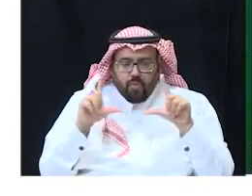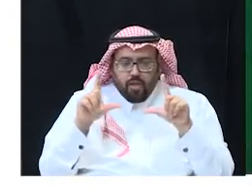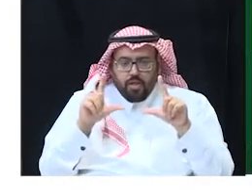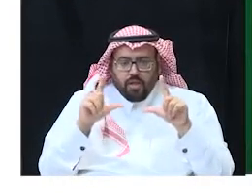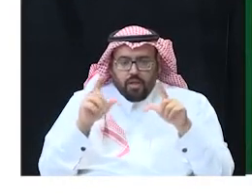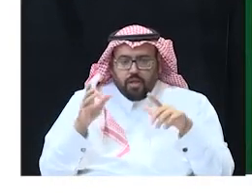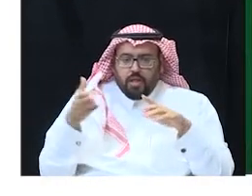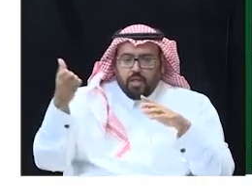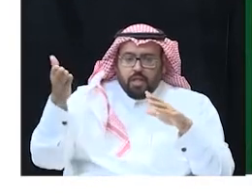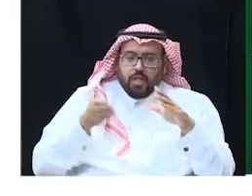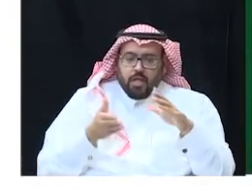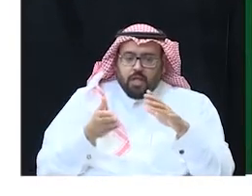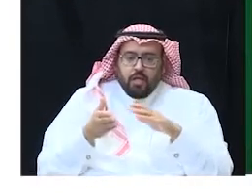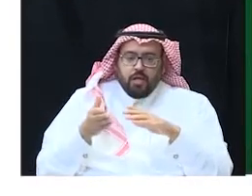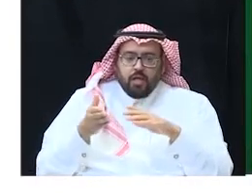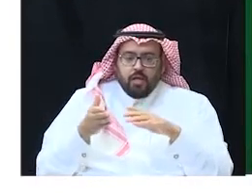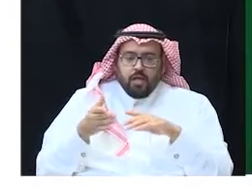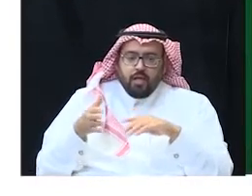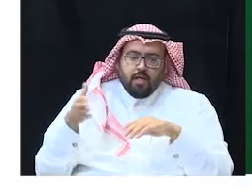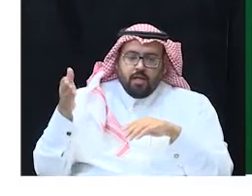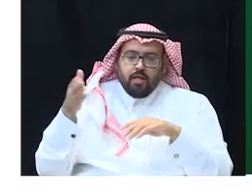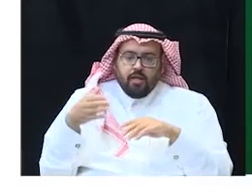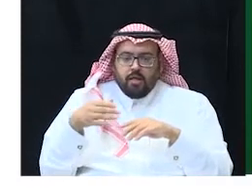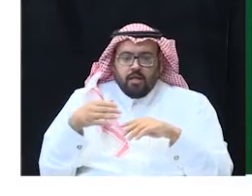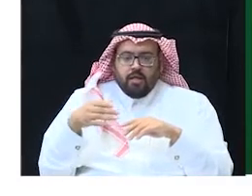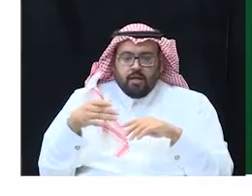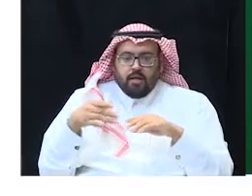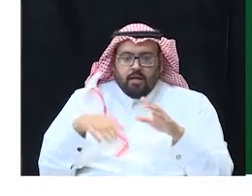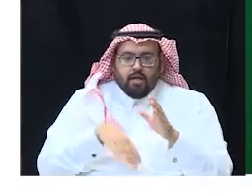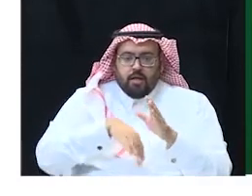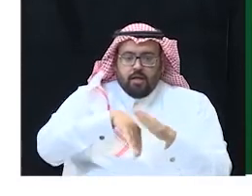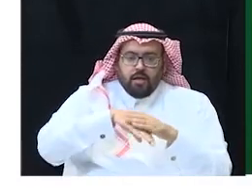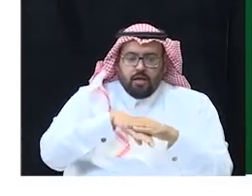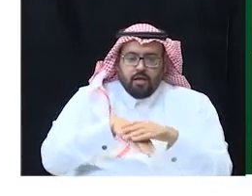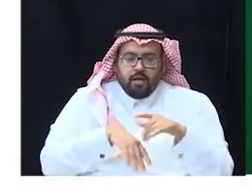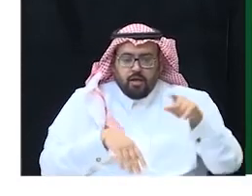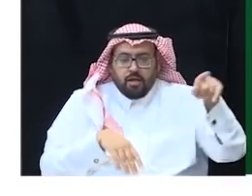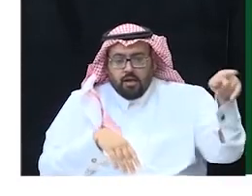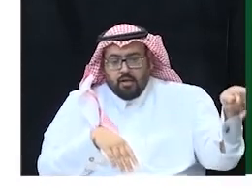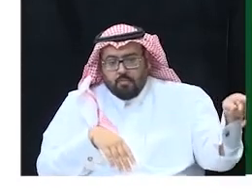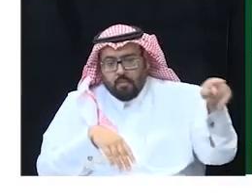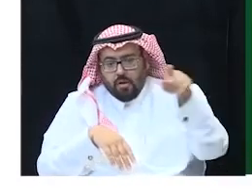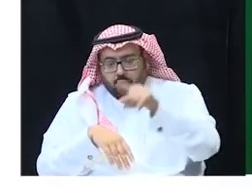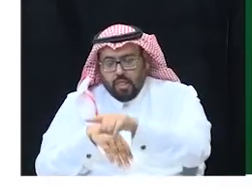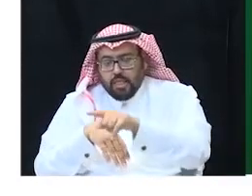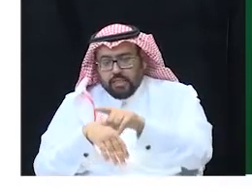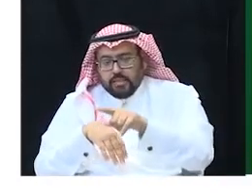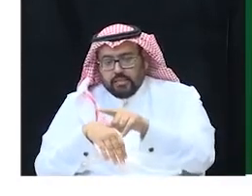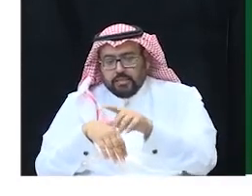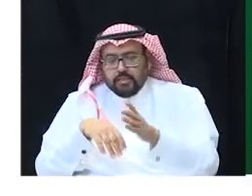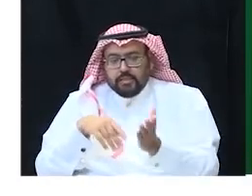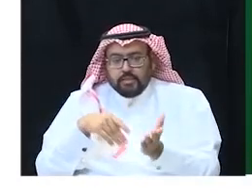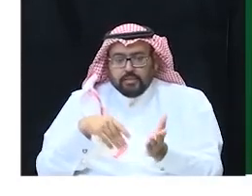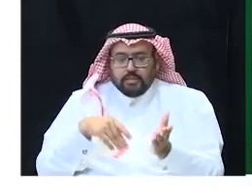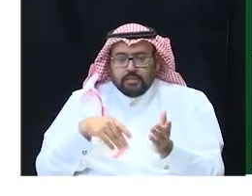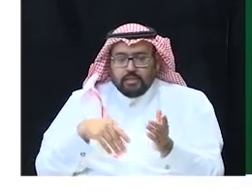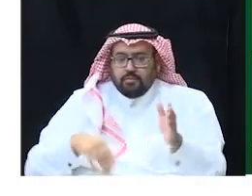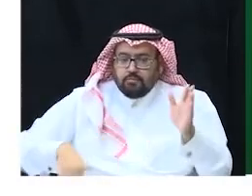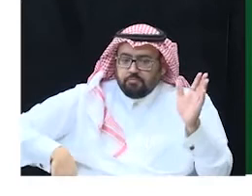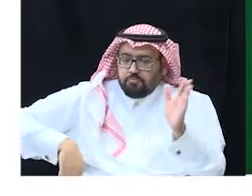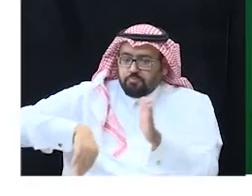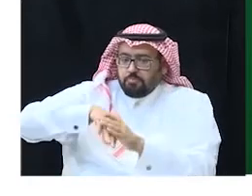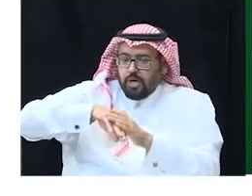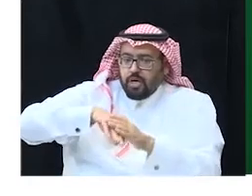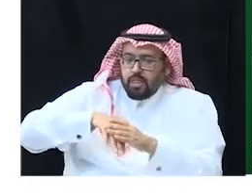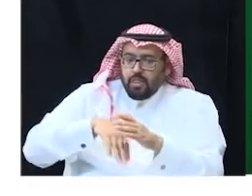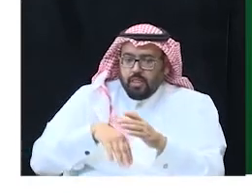هذه بتوضحها لنا بشكل مفصل. صديقنا هذا معاه الكرة، يؤثر اللاعب بقوة على